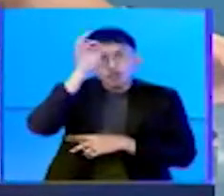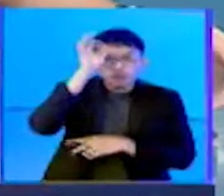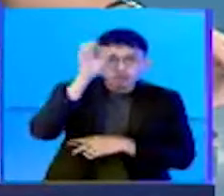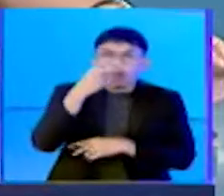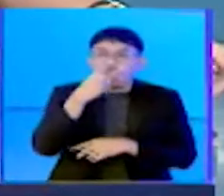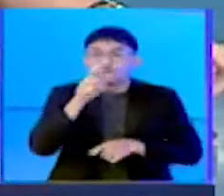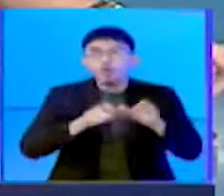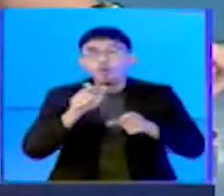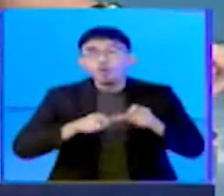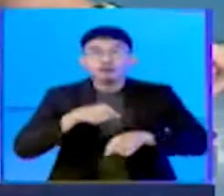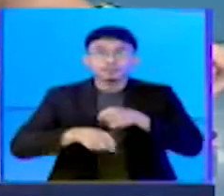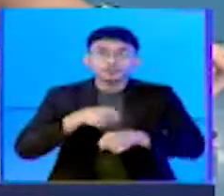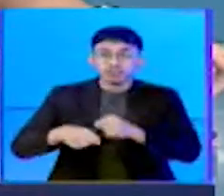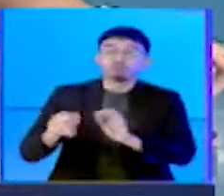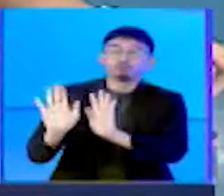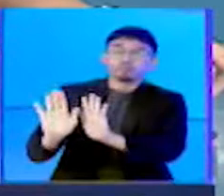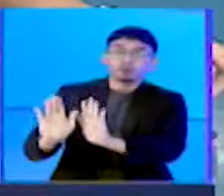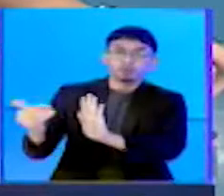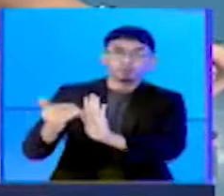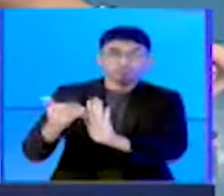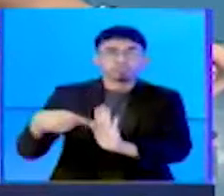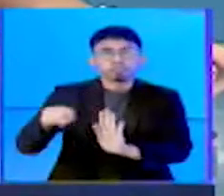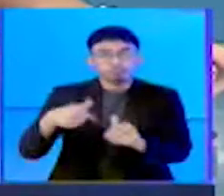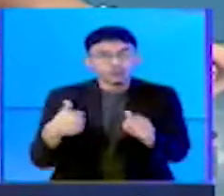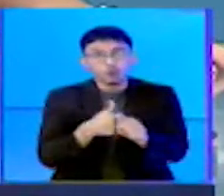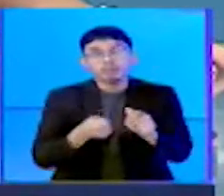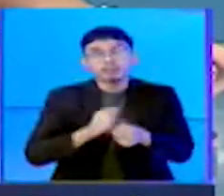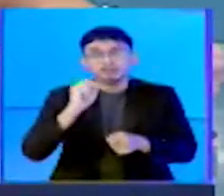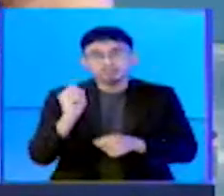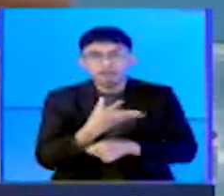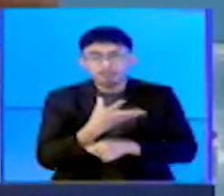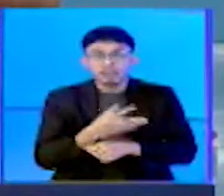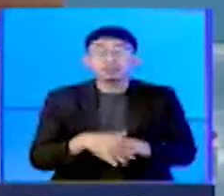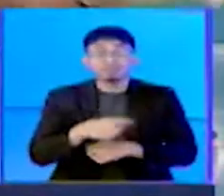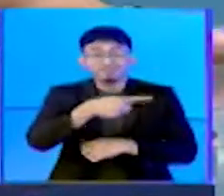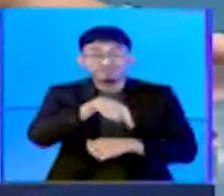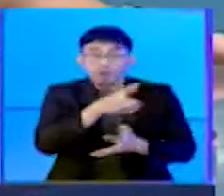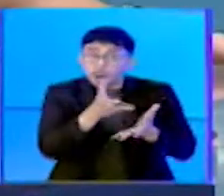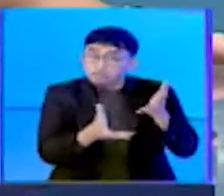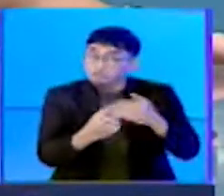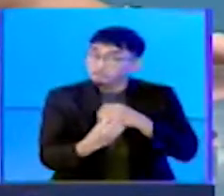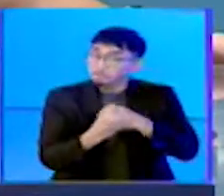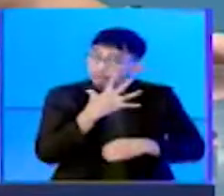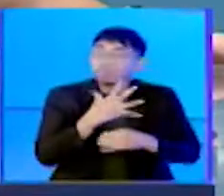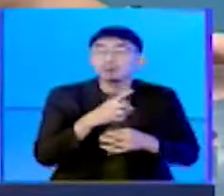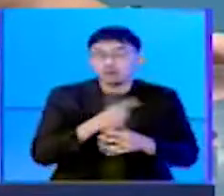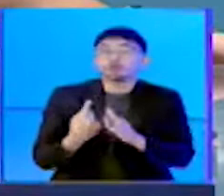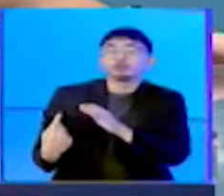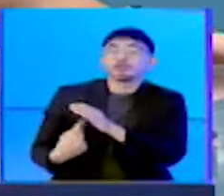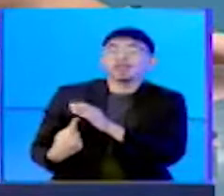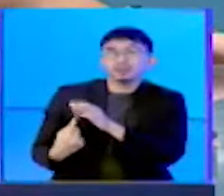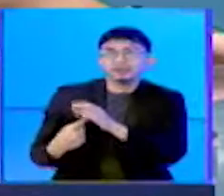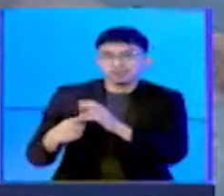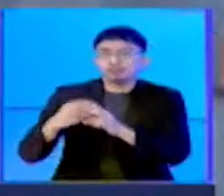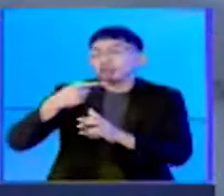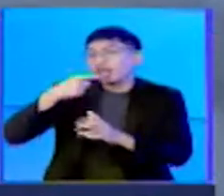mereka diminta untuk mengikuti rapid test massal dan mereka yang reaktif akan diisolasi untuk menjalani test work